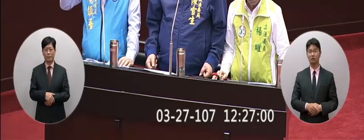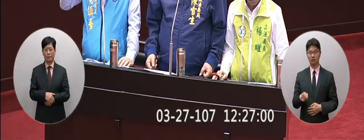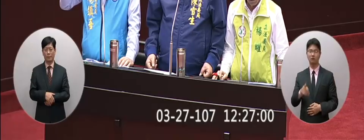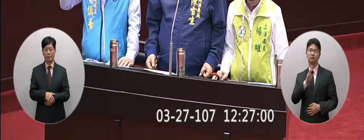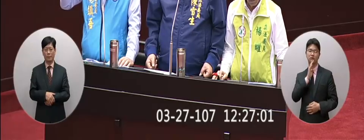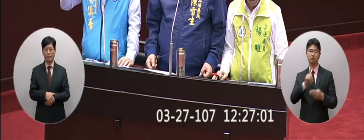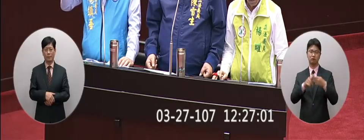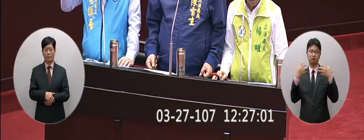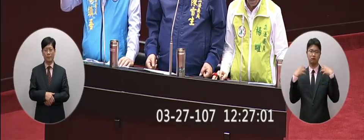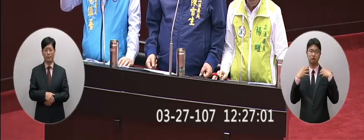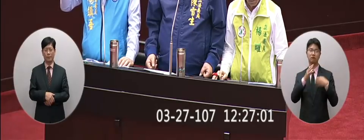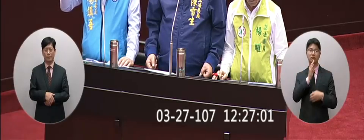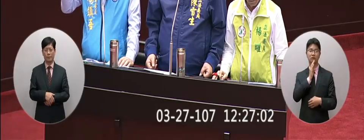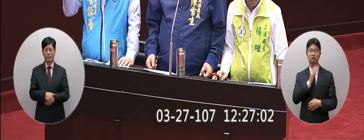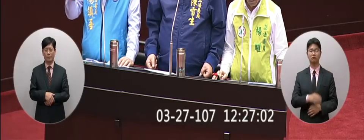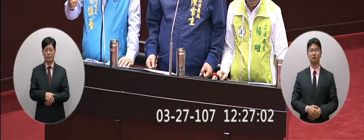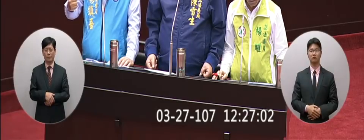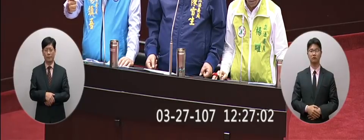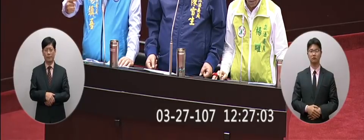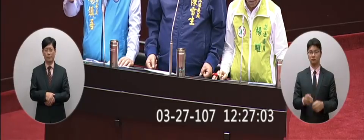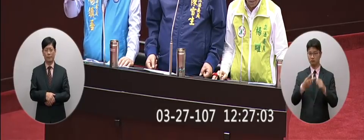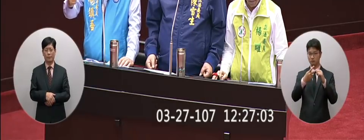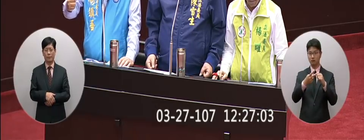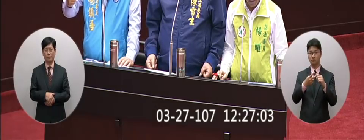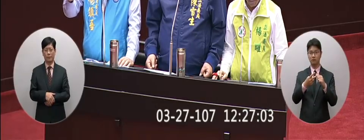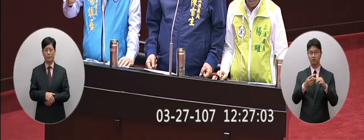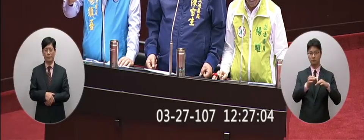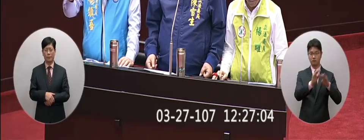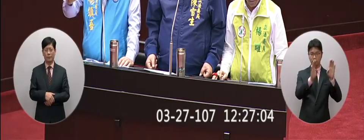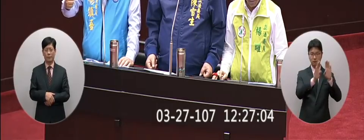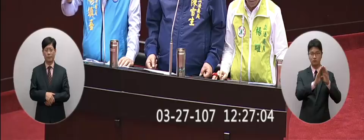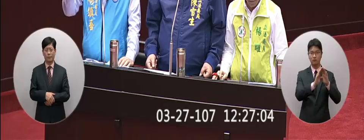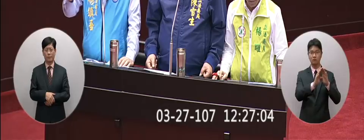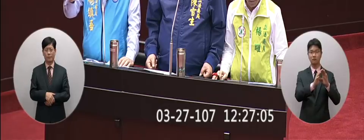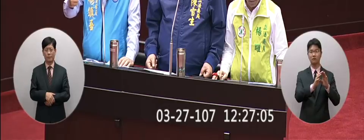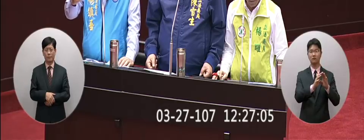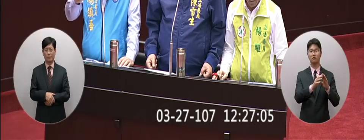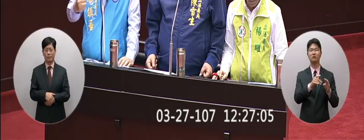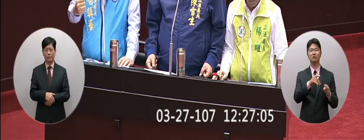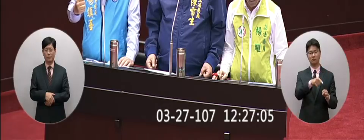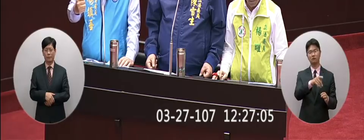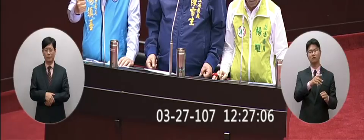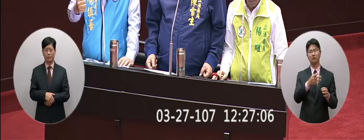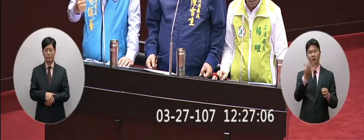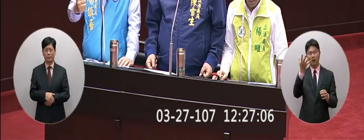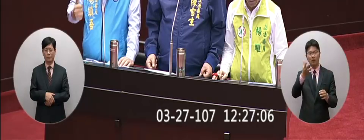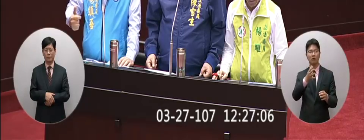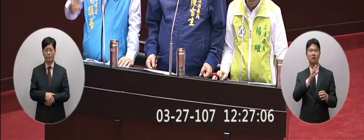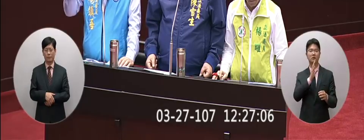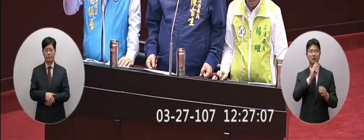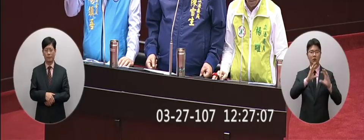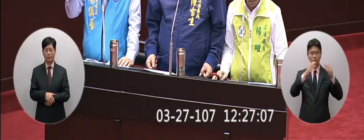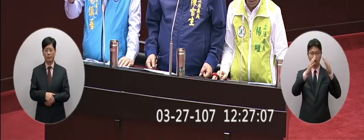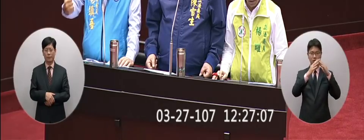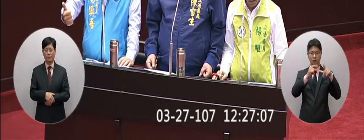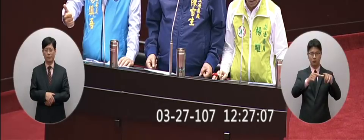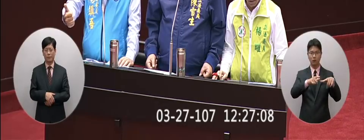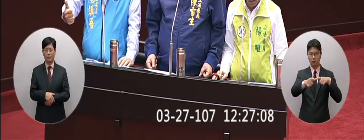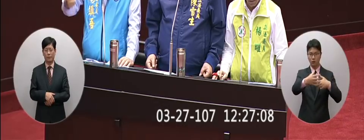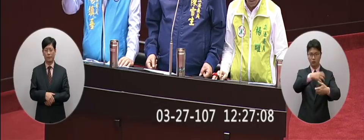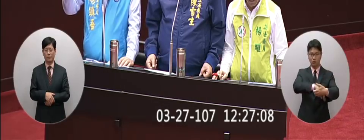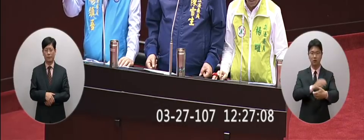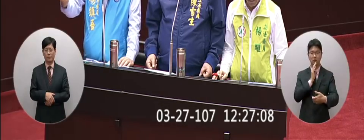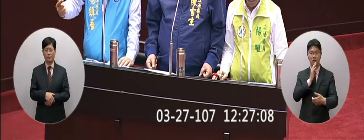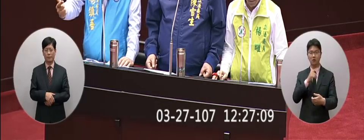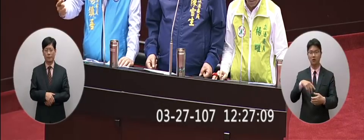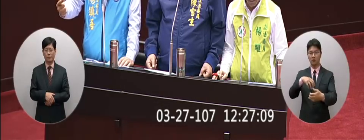管机关，本身就是主管机关。第二个，金门有大量的范围是在国家公园，所以不仅涉及到内